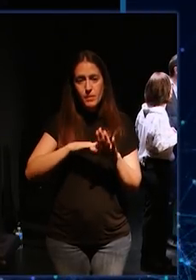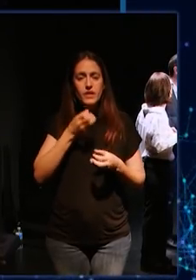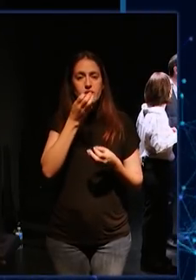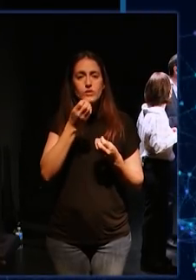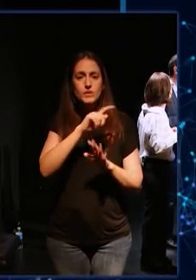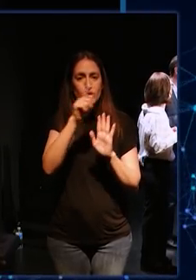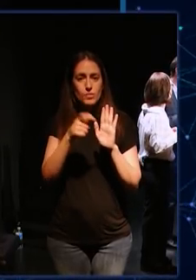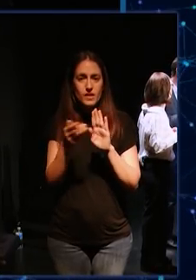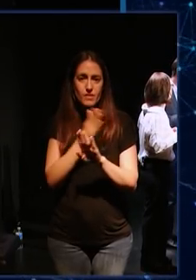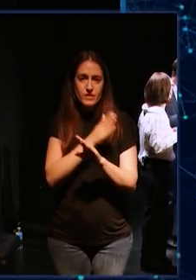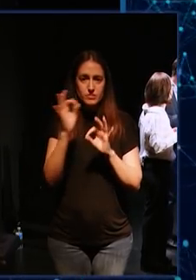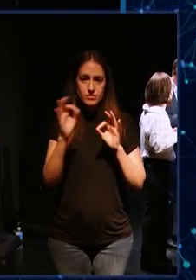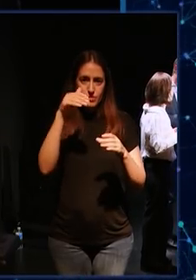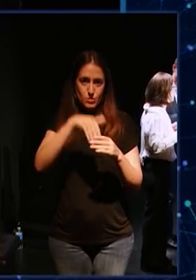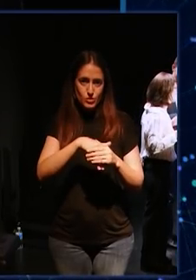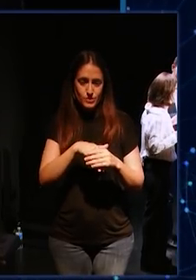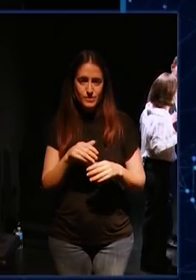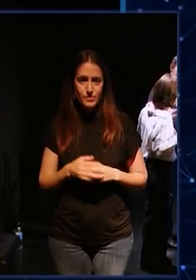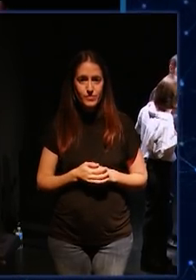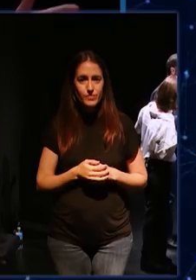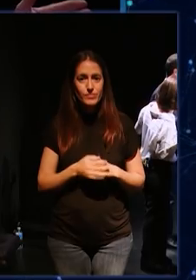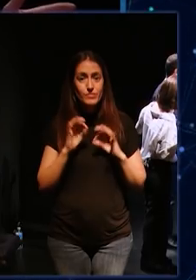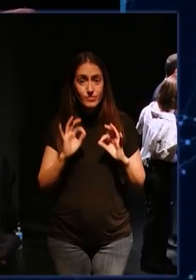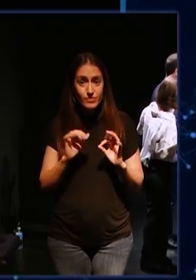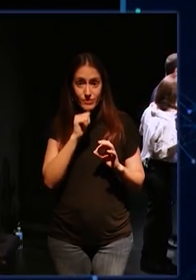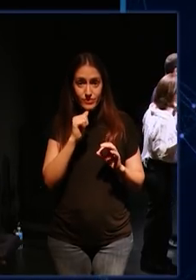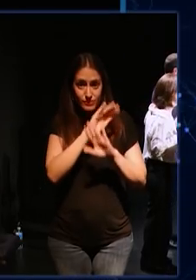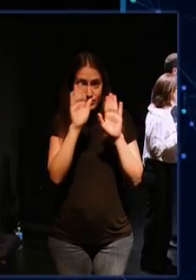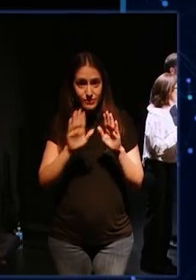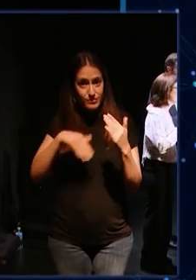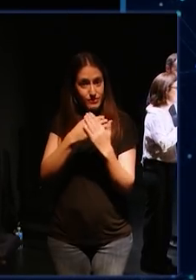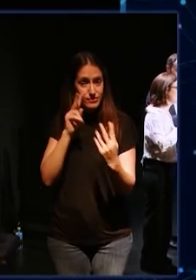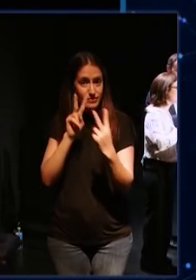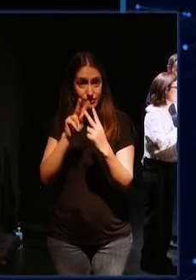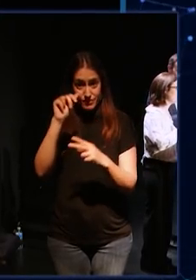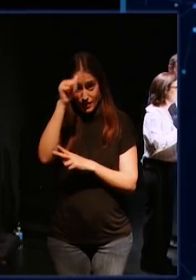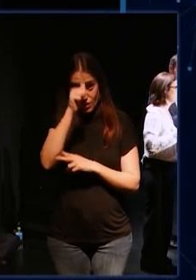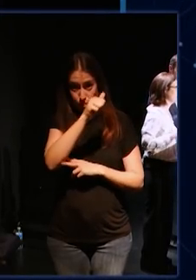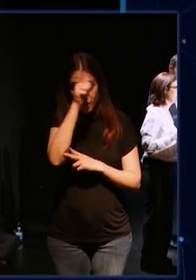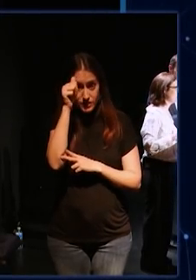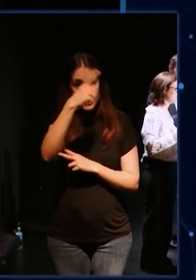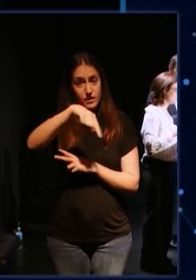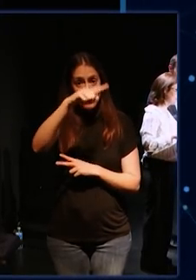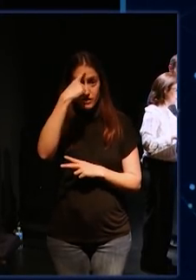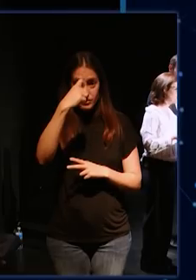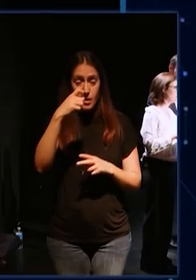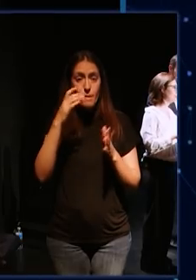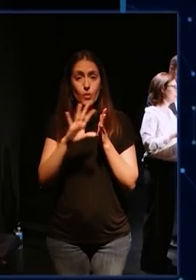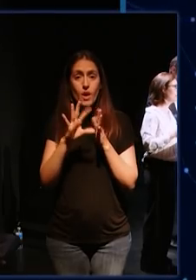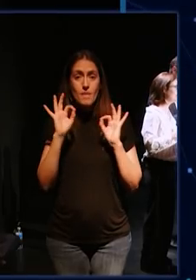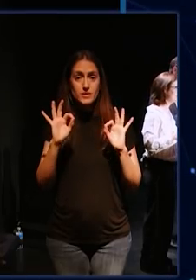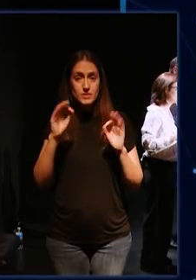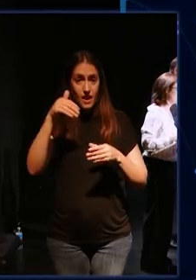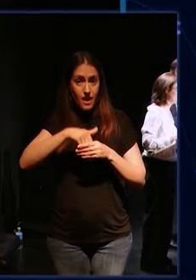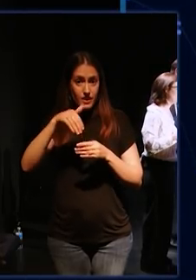abans d'exercir el vostre dret a vot. I ara sí, ens acomiadem fins diumenge. Sí. Diumenge, recordin, programa especial d'eleccions. A partir